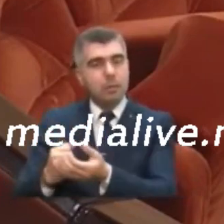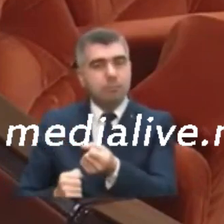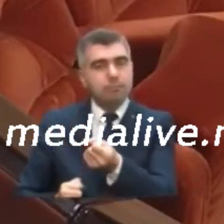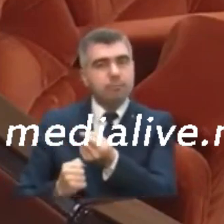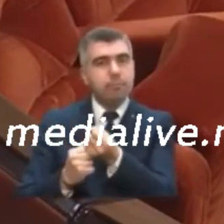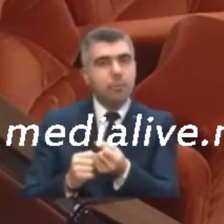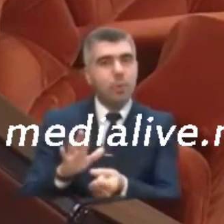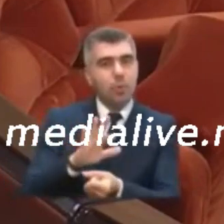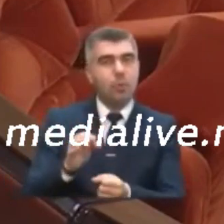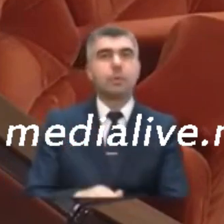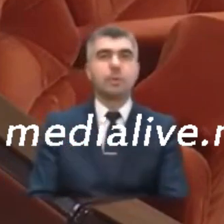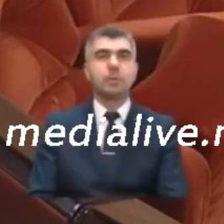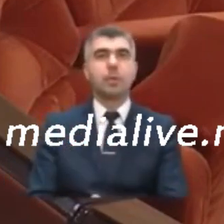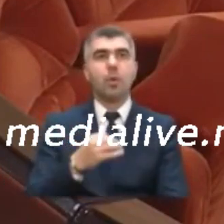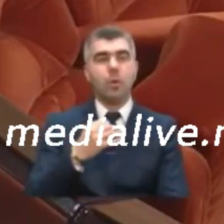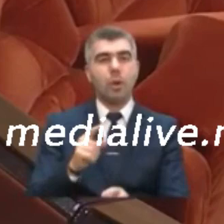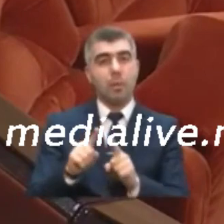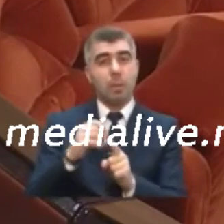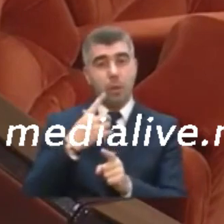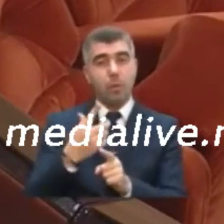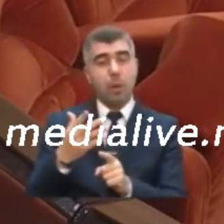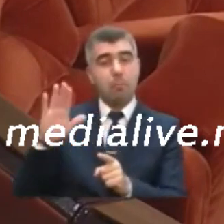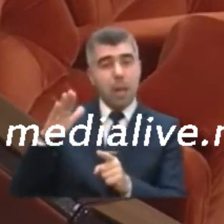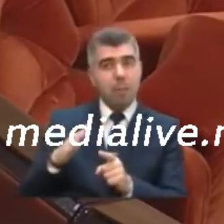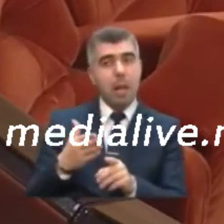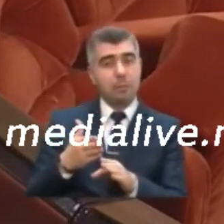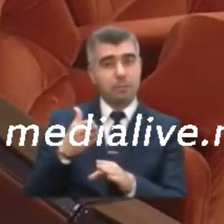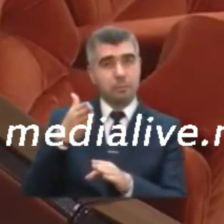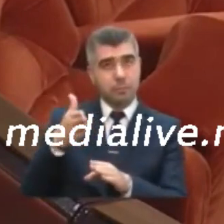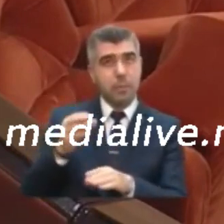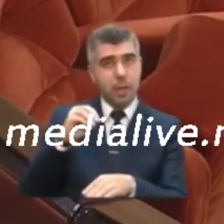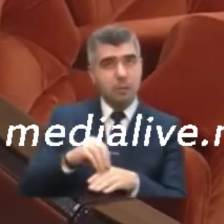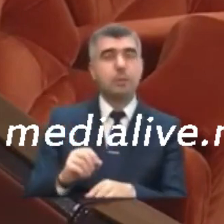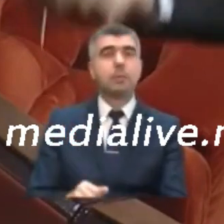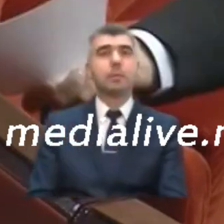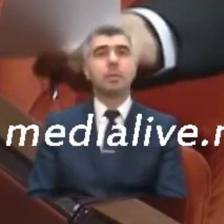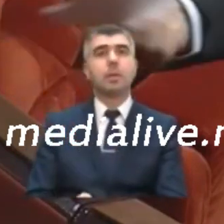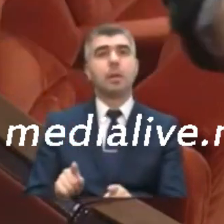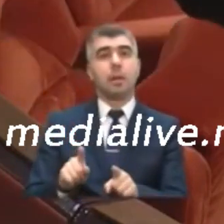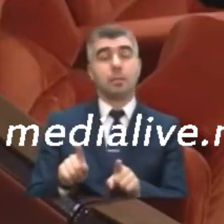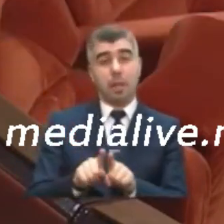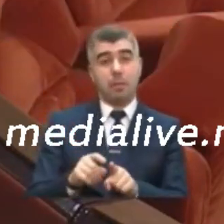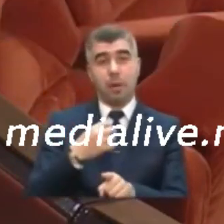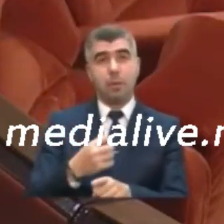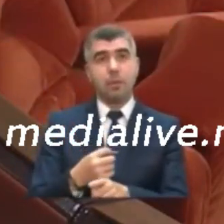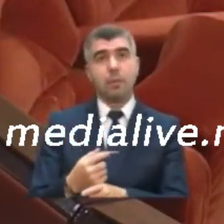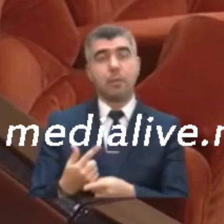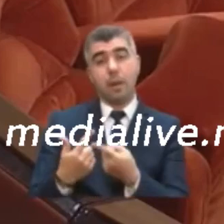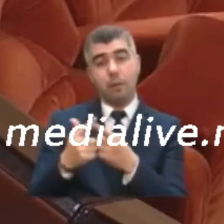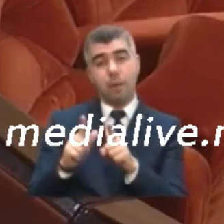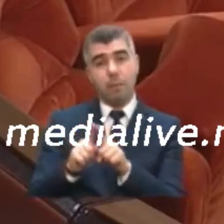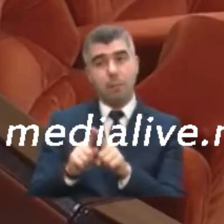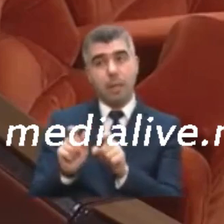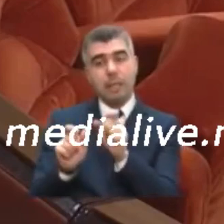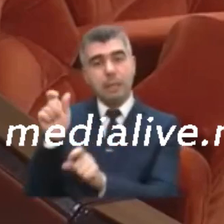كنقلبوا. والان حنا مشينا للتارودانت درنا عاوتاني نرجعوا للتارودانت السي والزين، ودرنا ولاد برحيل،